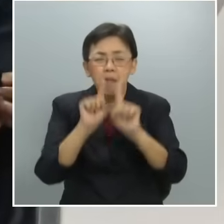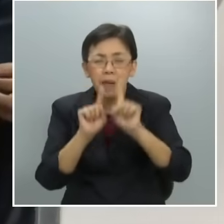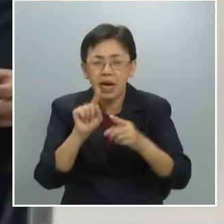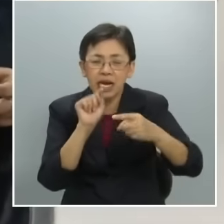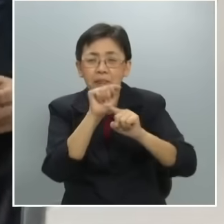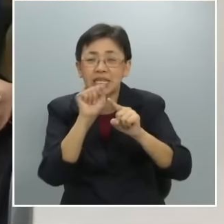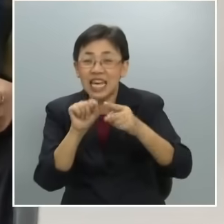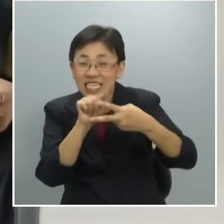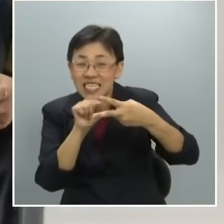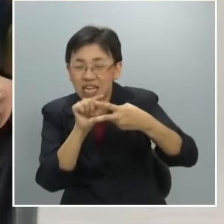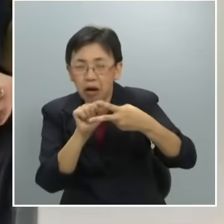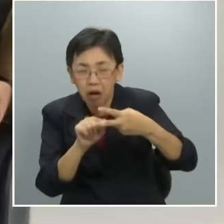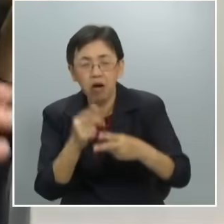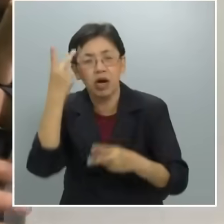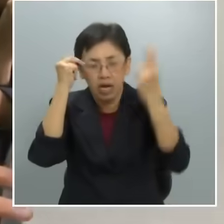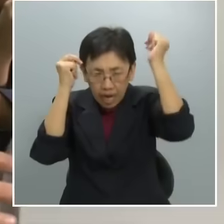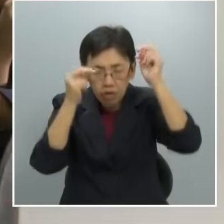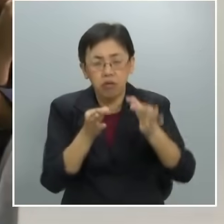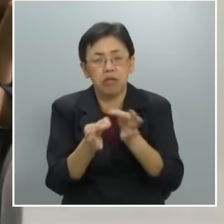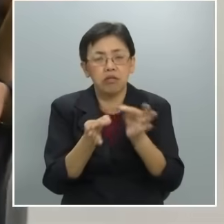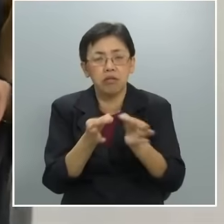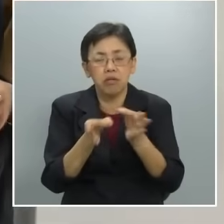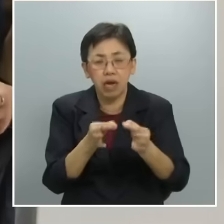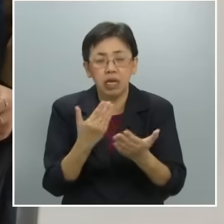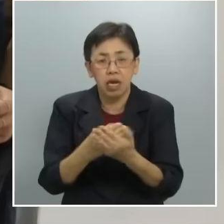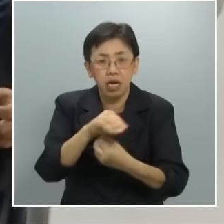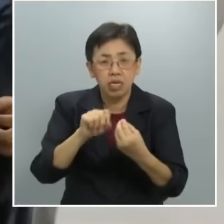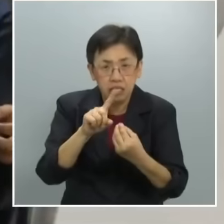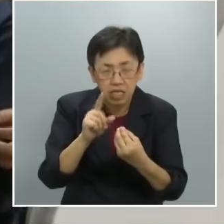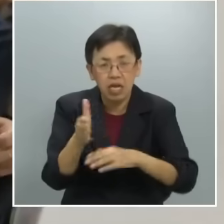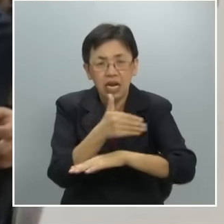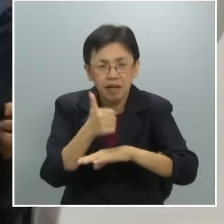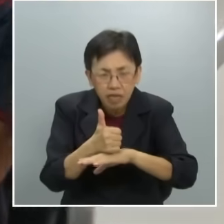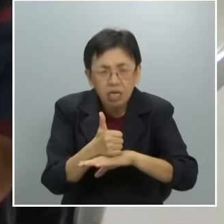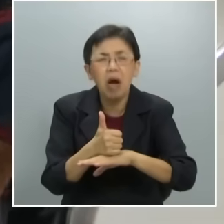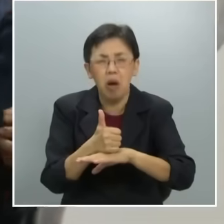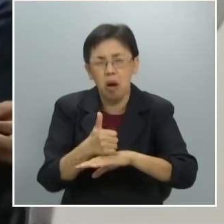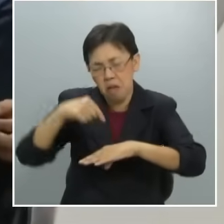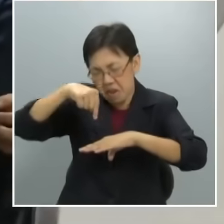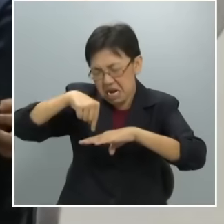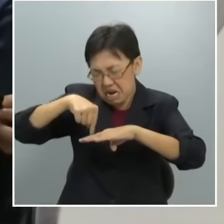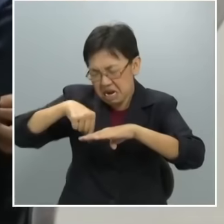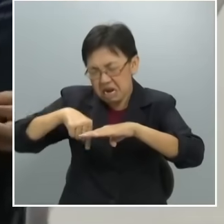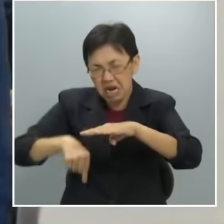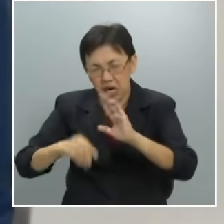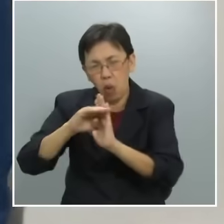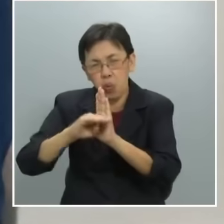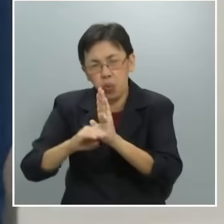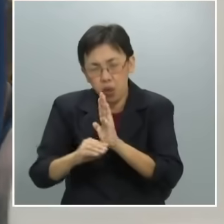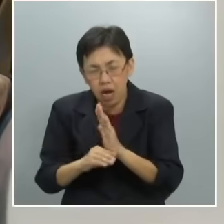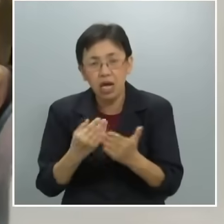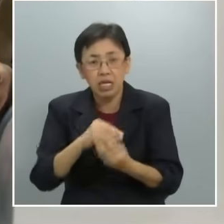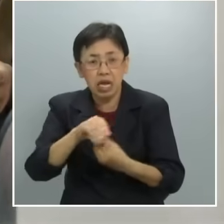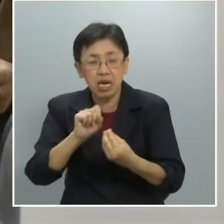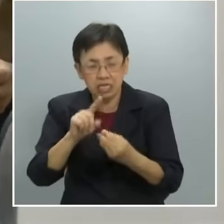นายกรัฐมนตรีก็อธิบายรายละเอียดนะครับว่าเรื่องเศรษฐกิจเรื่องการเมืองมันย่อยลงไปอีกถ้าเรื่องเศรษฐกิจปากท้องอันดับหนึ่